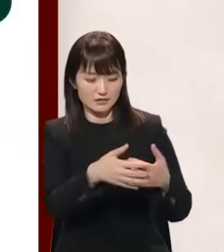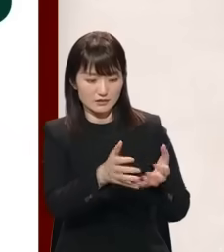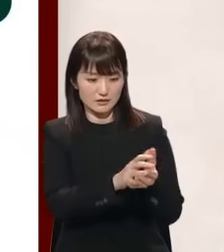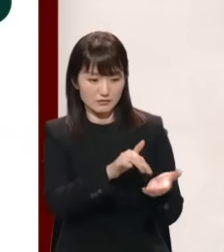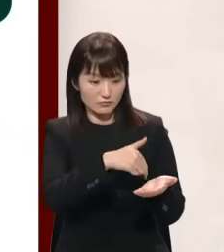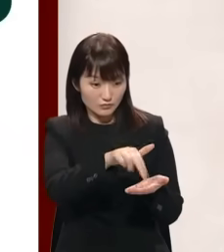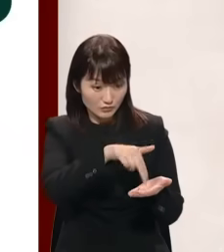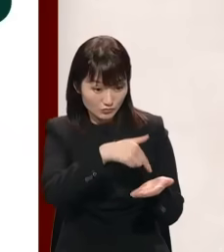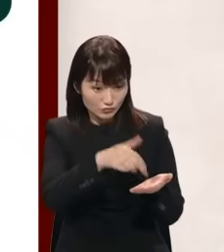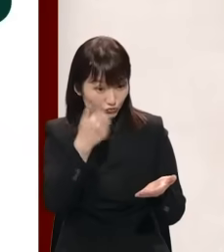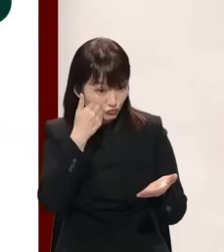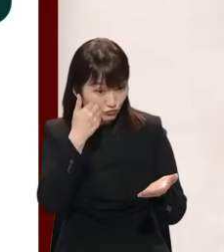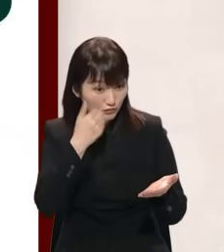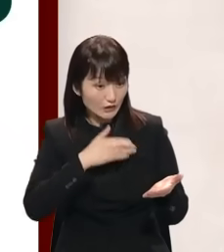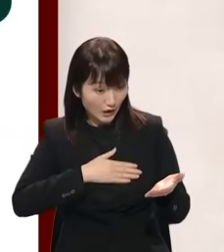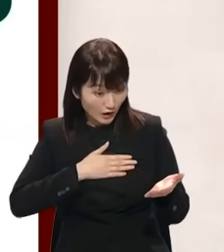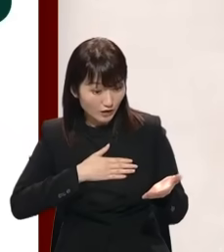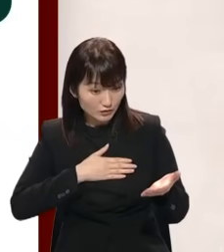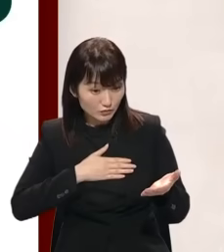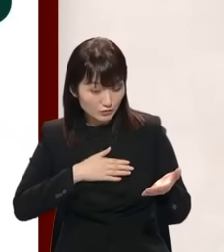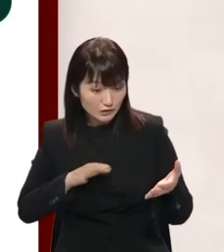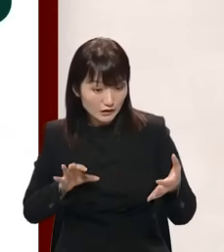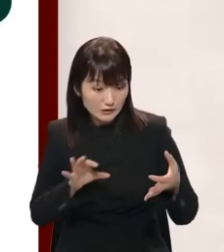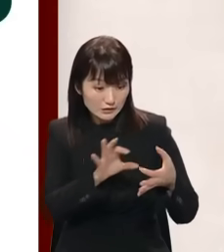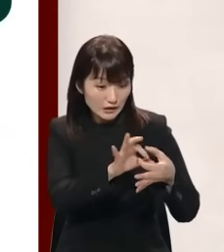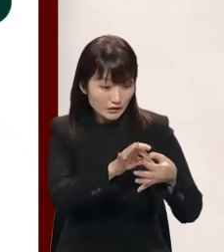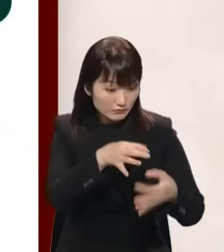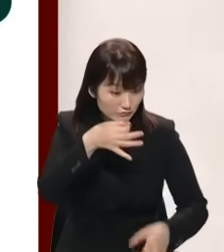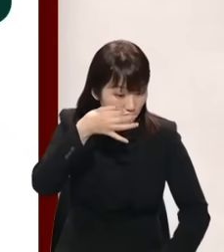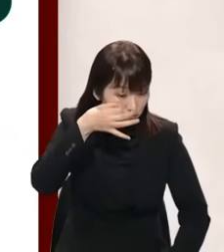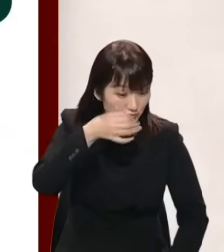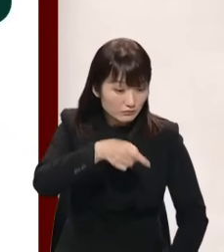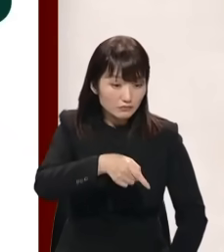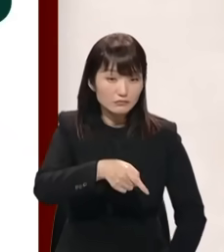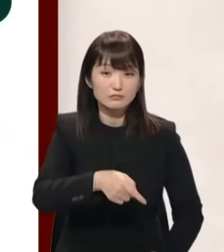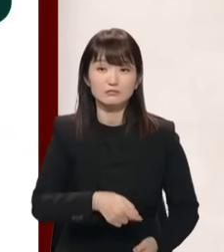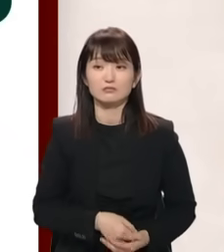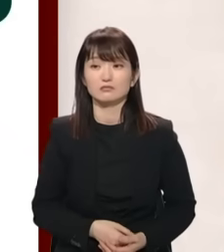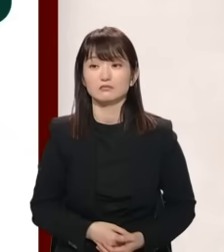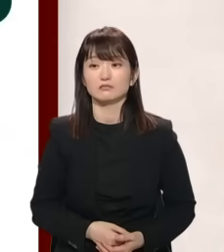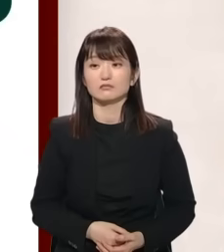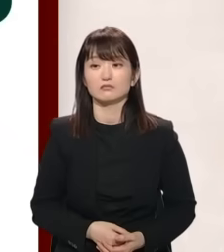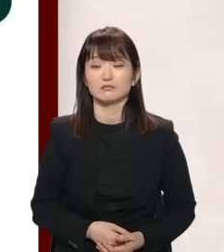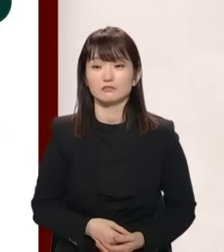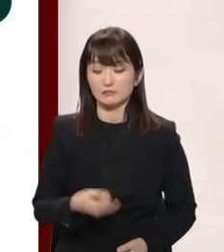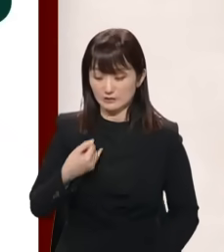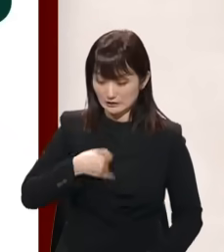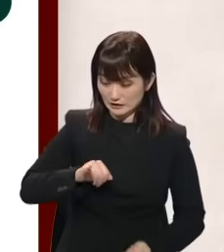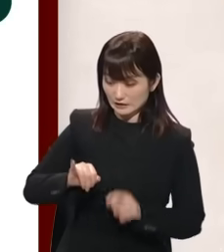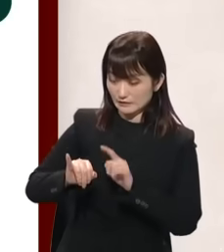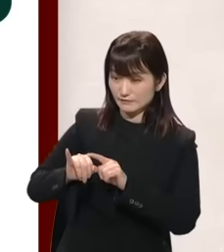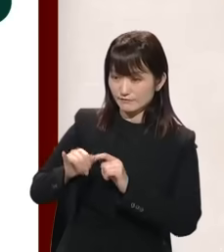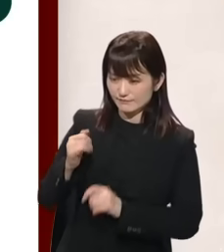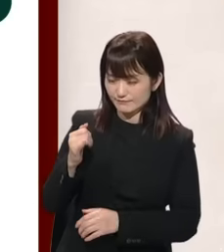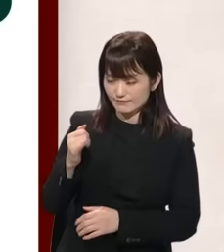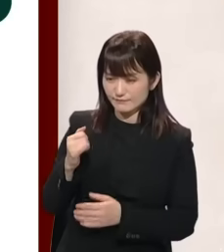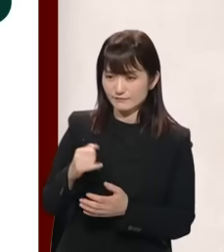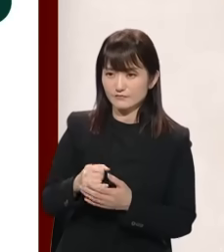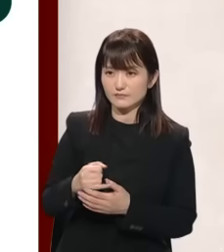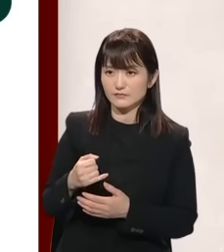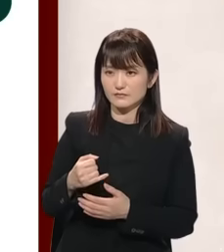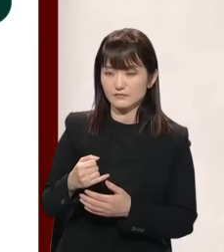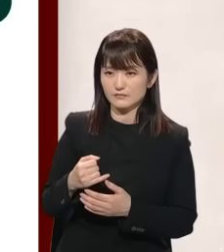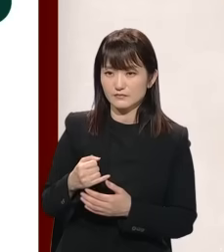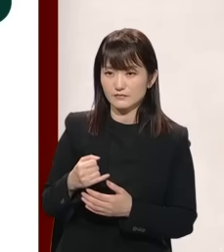누구든지 그냥 들어가서 볼 수 있는 것이었던 니다 그래서 들어가서 봤더니 거기에 저 딸의 음란 사진들이 합성된 음란